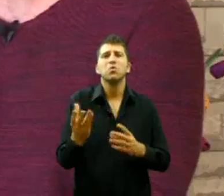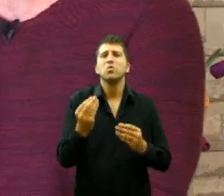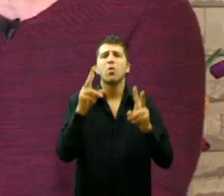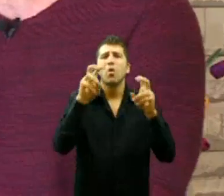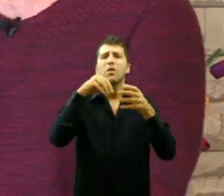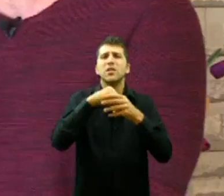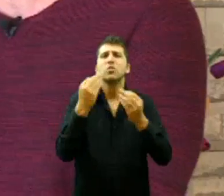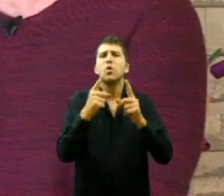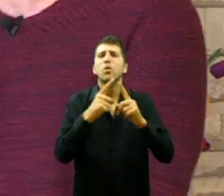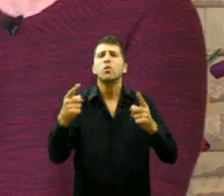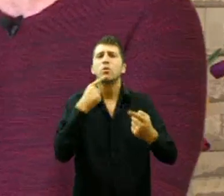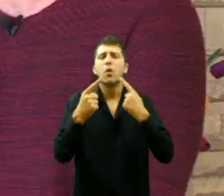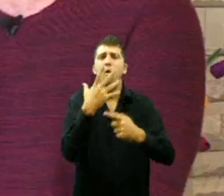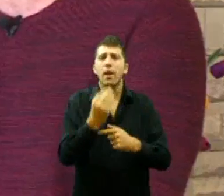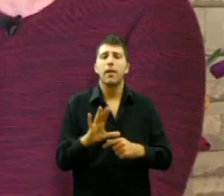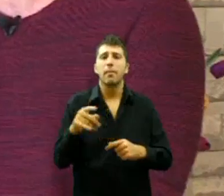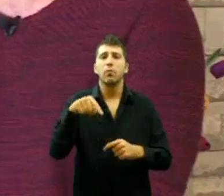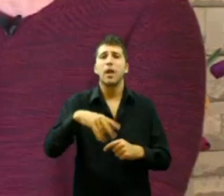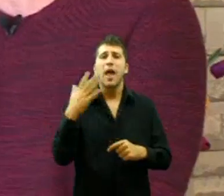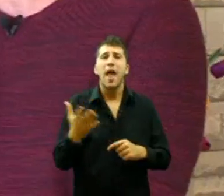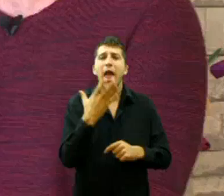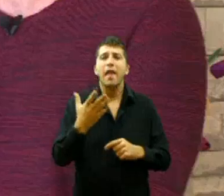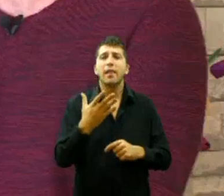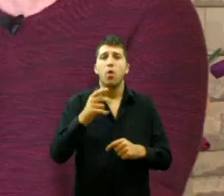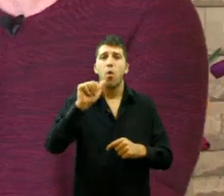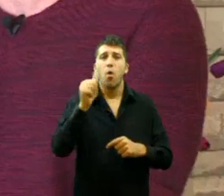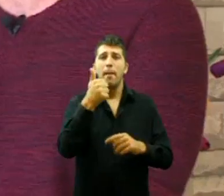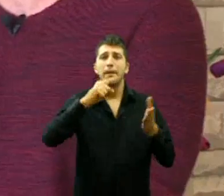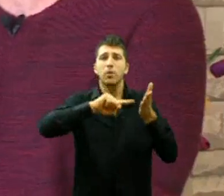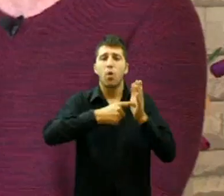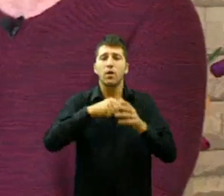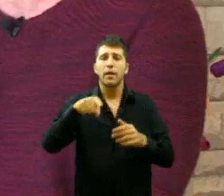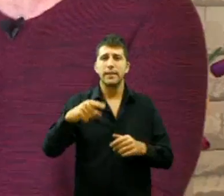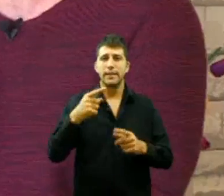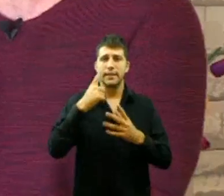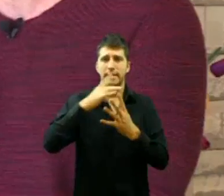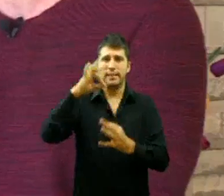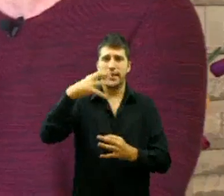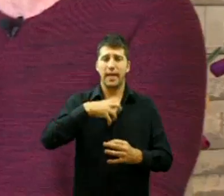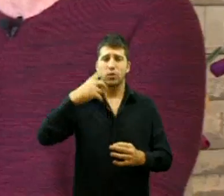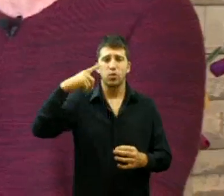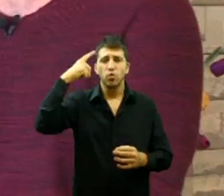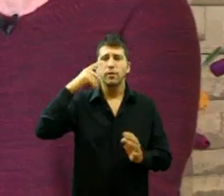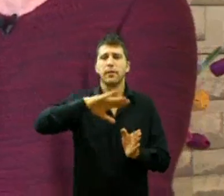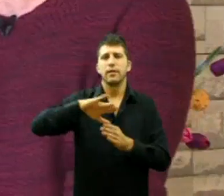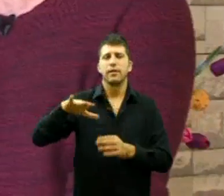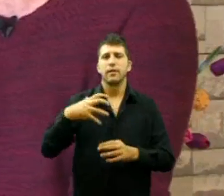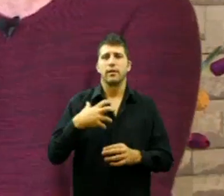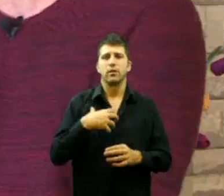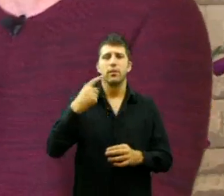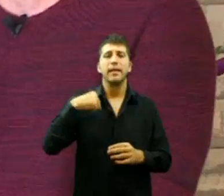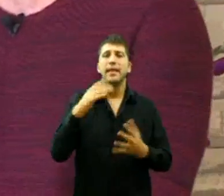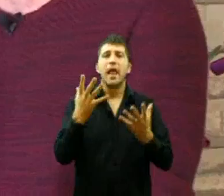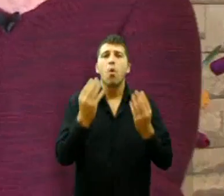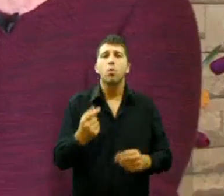ama burada bence en püf nokta insan kendini düşünmekten alıkoyması. Yani bu ne oldum değil